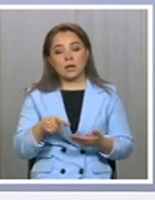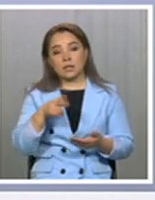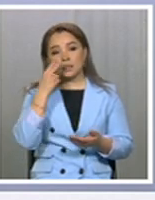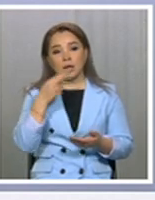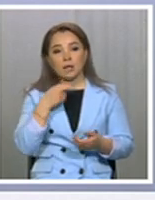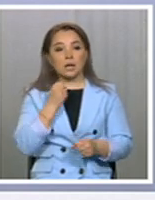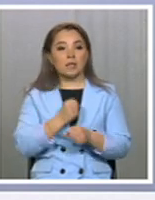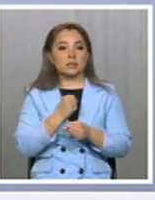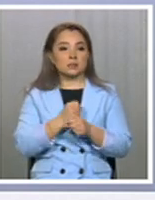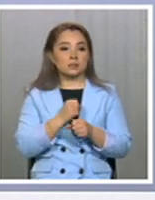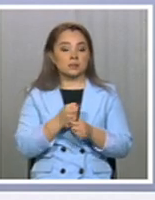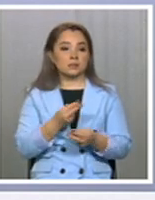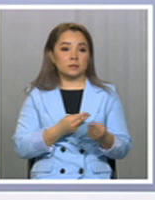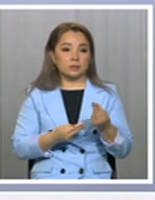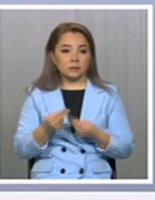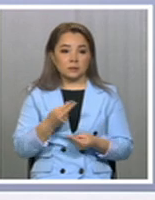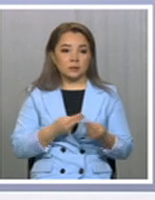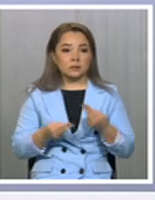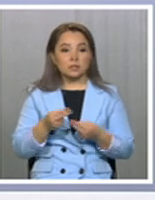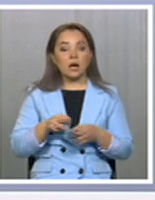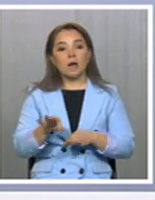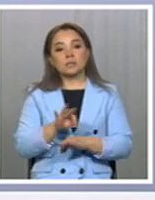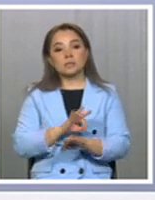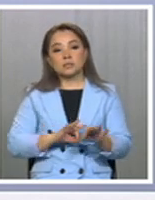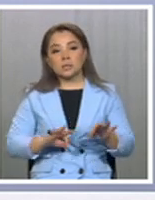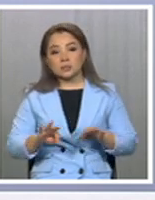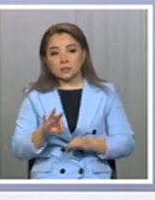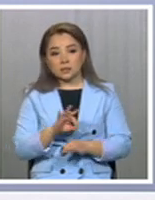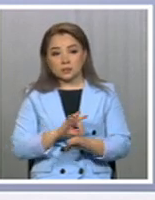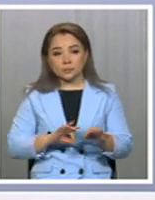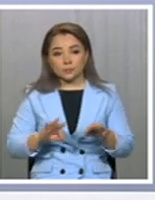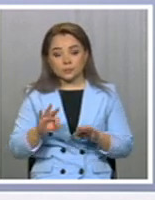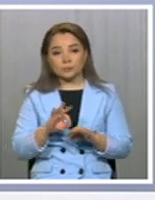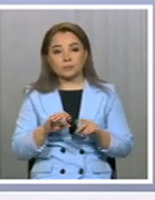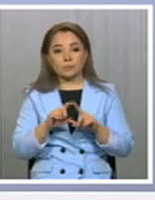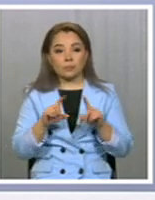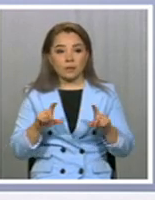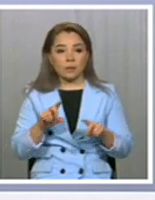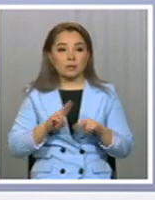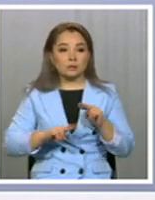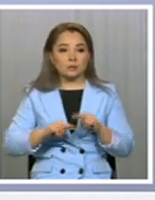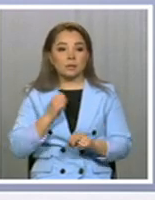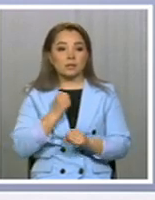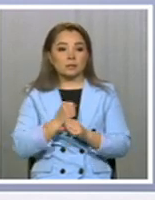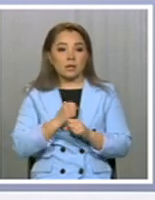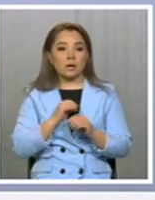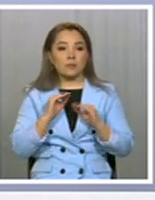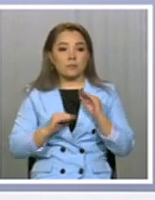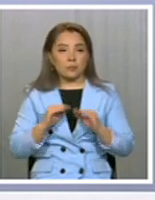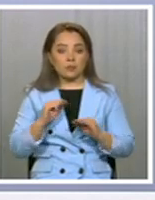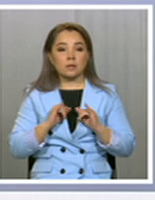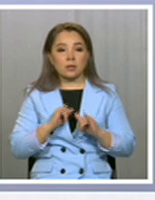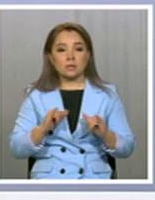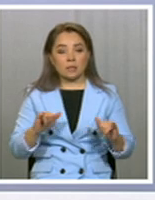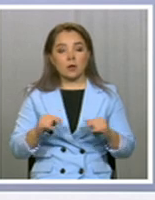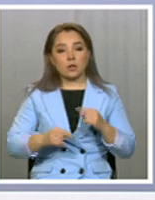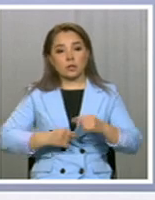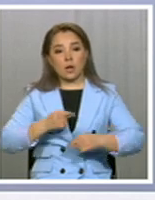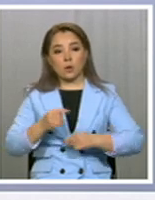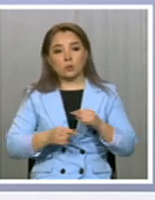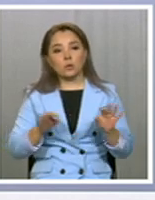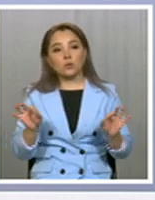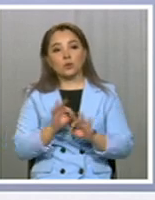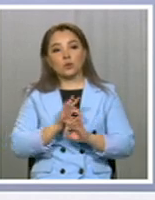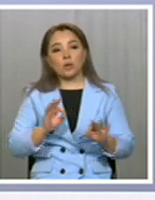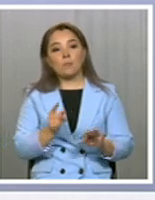кескіндемеші, әрі архитектор. Қайта өркендеу дәуірінің ең үздік